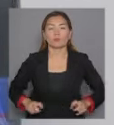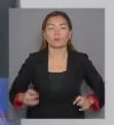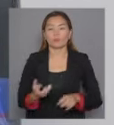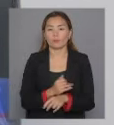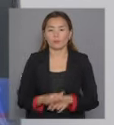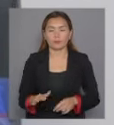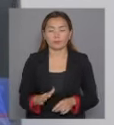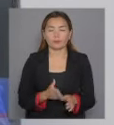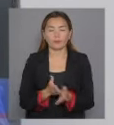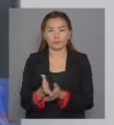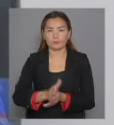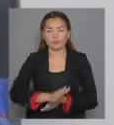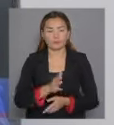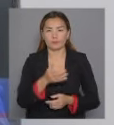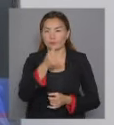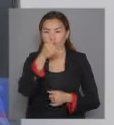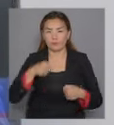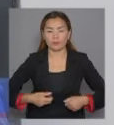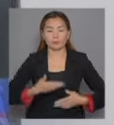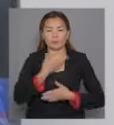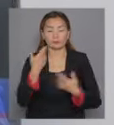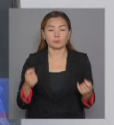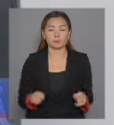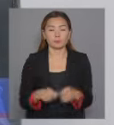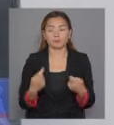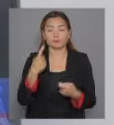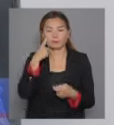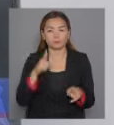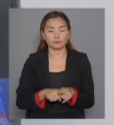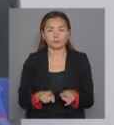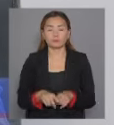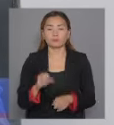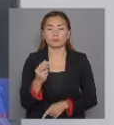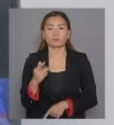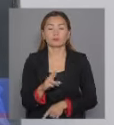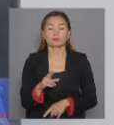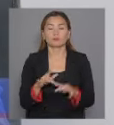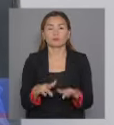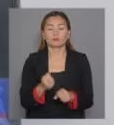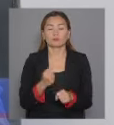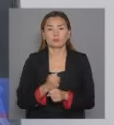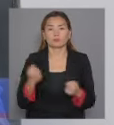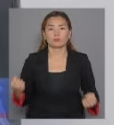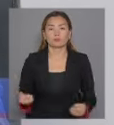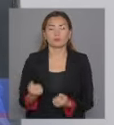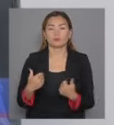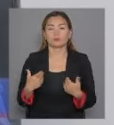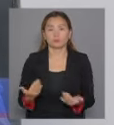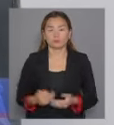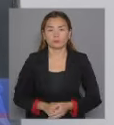алмаймыз, сондай бізде құзыреттілік жоқ. Дегенмен де бұзушылықтарды көре тұрып, акция ретінде сізге әдістемелік қолдау көрсетуге келдік